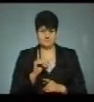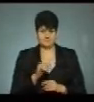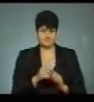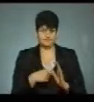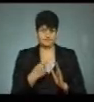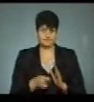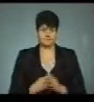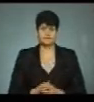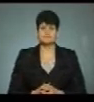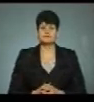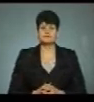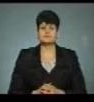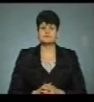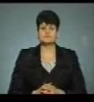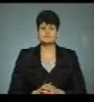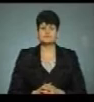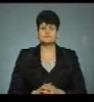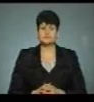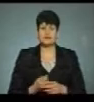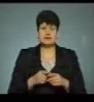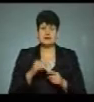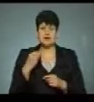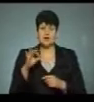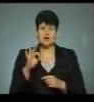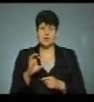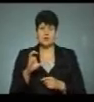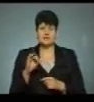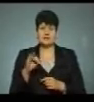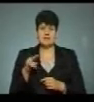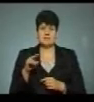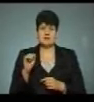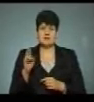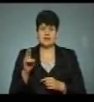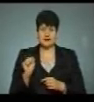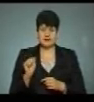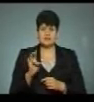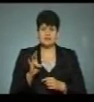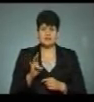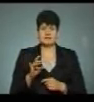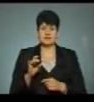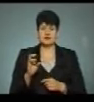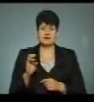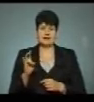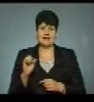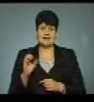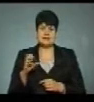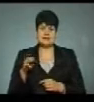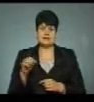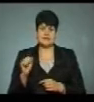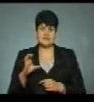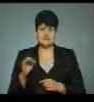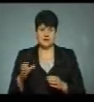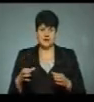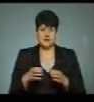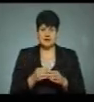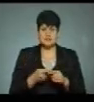група. Це село Йосипівка, яке належить до Настасівської громади. У ньому живе понад 400 осіб. А це